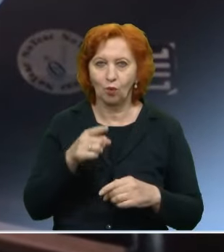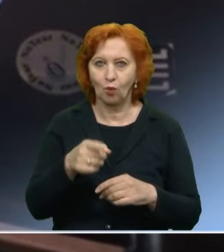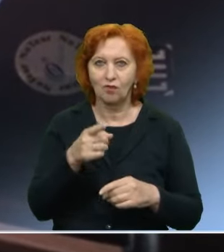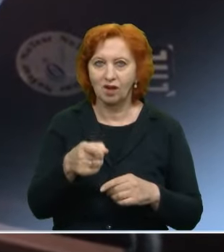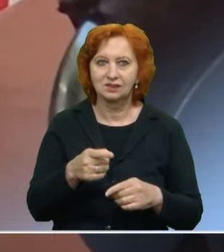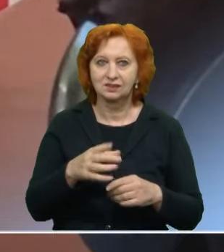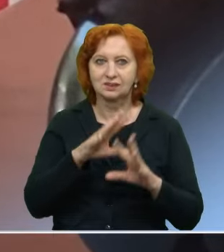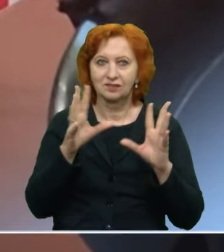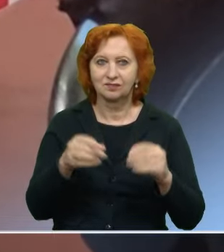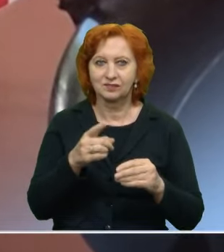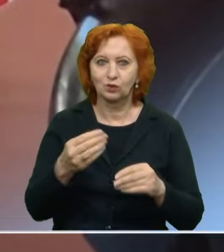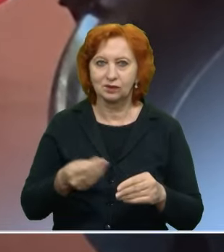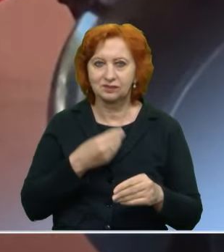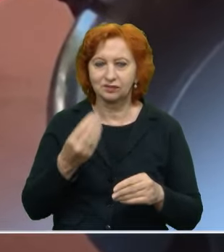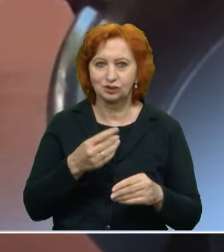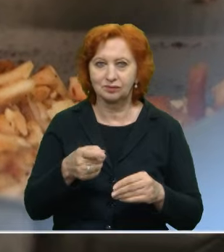продукты свежие?